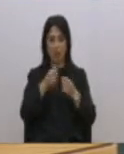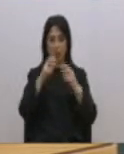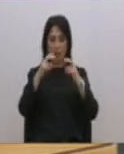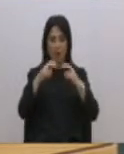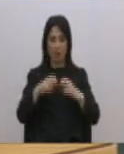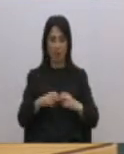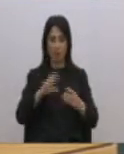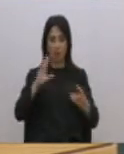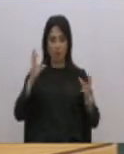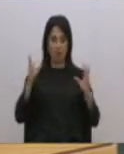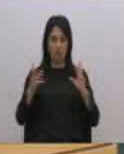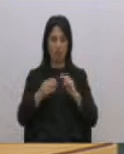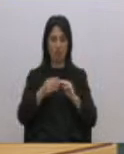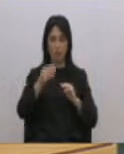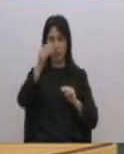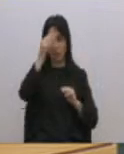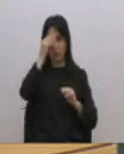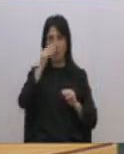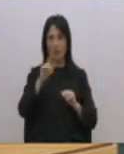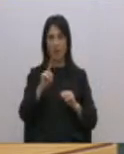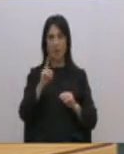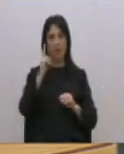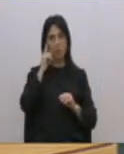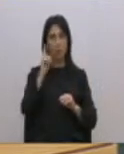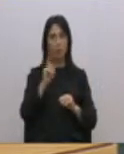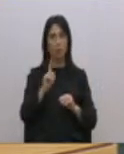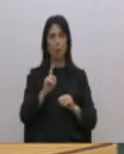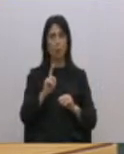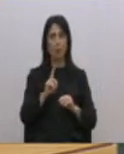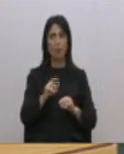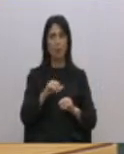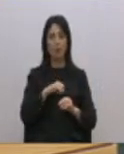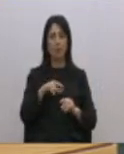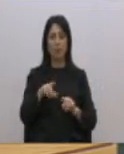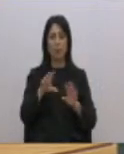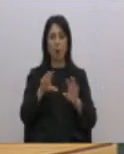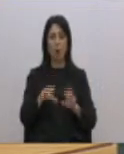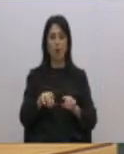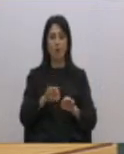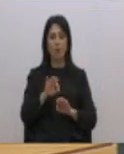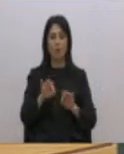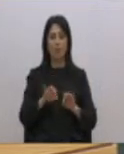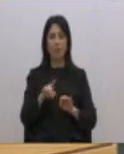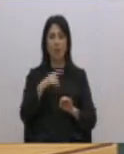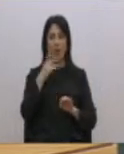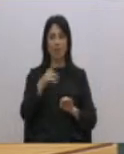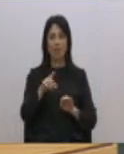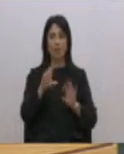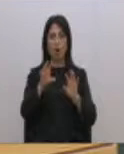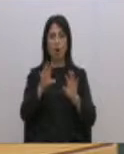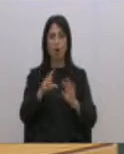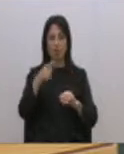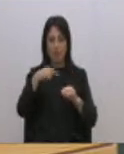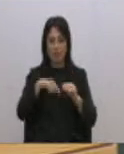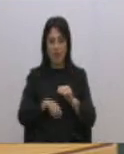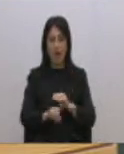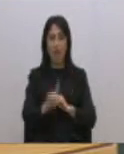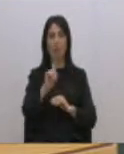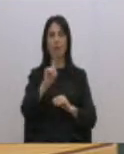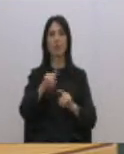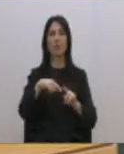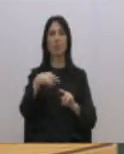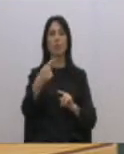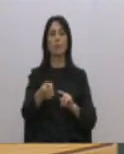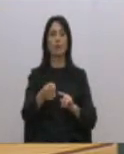da șeuagerot poziție bi, rat picrobrom. Tuiton am codexis proiectis tuiz, dar atunci când am codexidan gamum dinare,